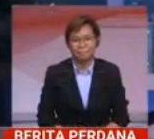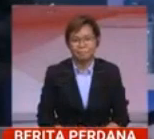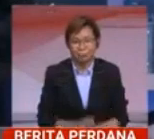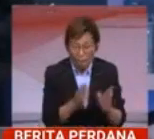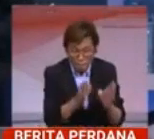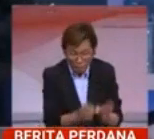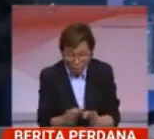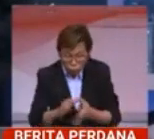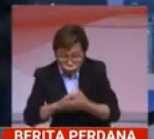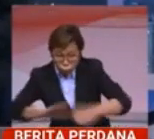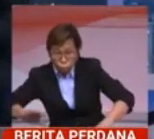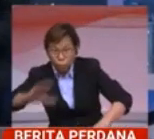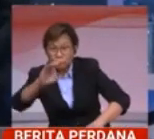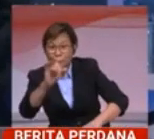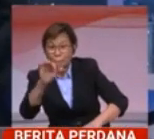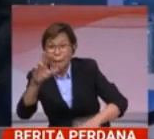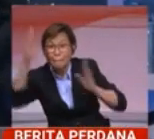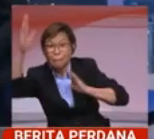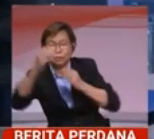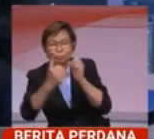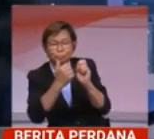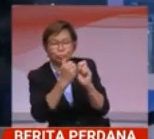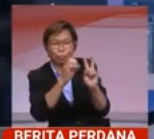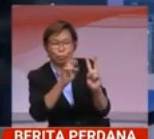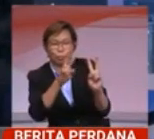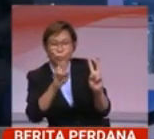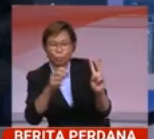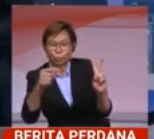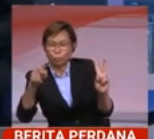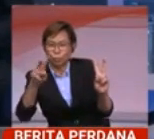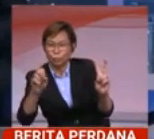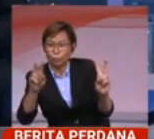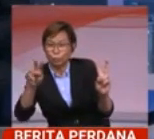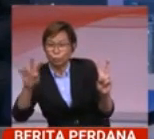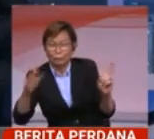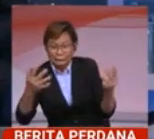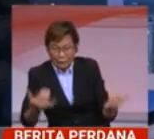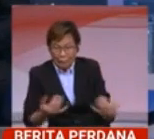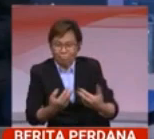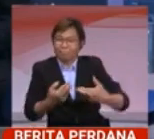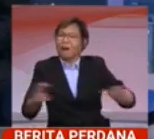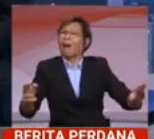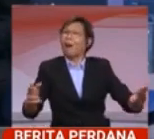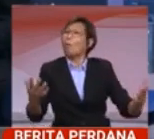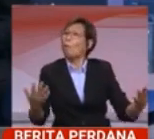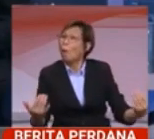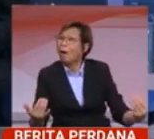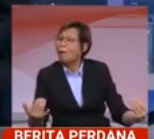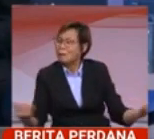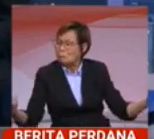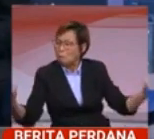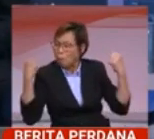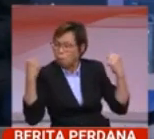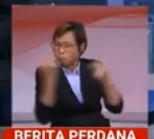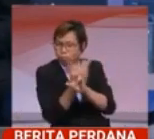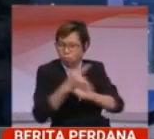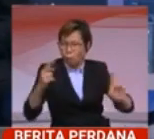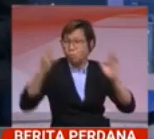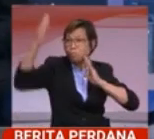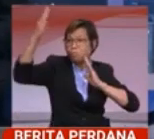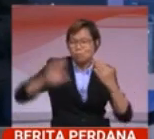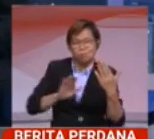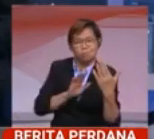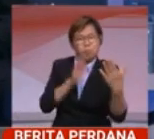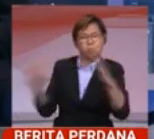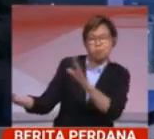Strategi keselamatan siber Malaysia 2020-2024 dilancarkan hari ini bagi memperkukuh kesiapsiagaan negara